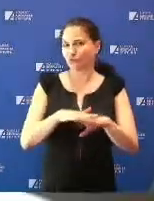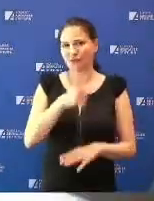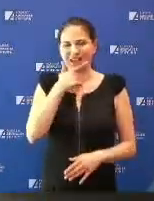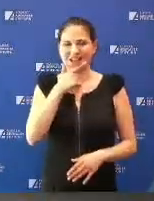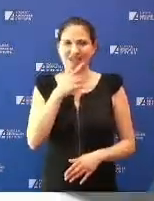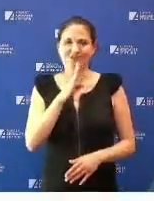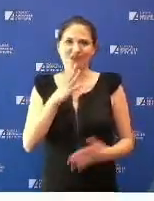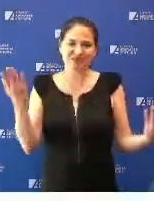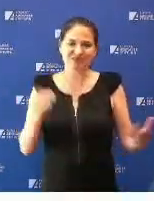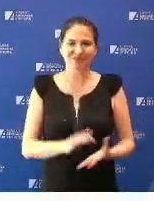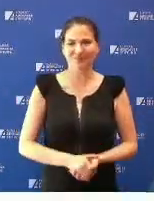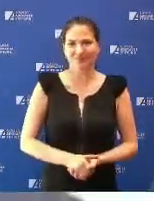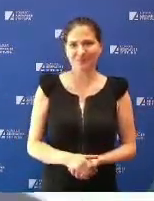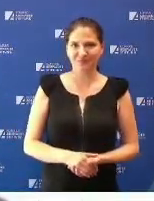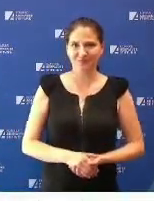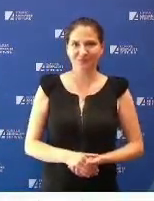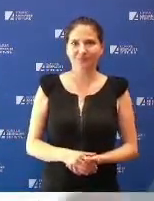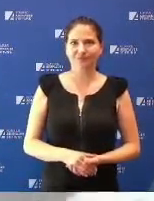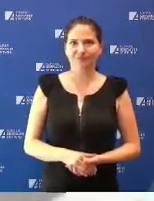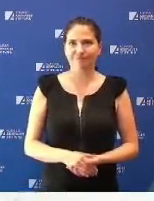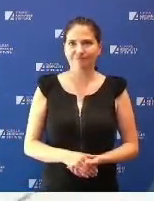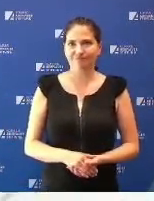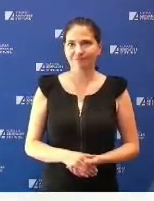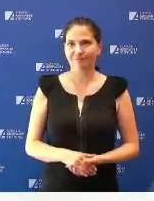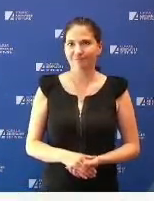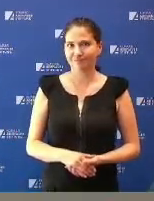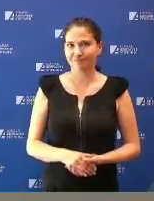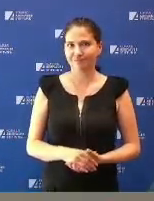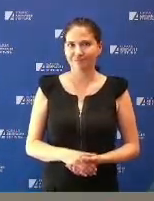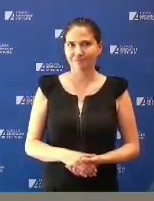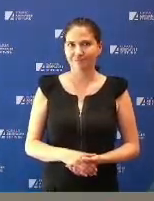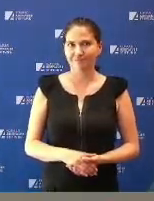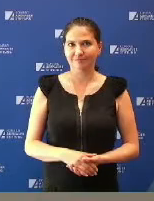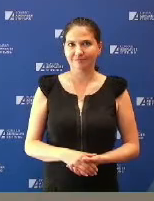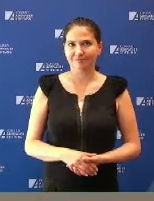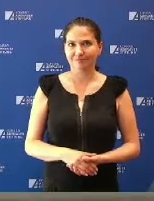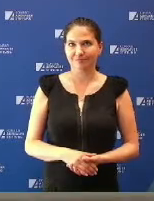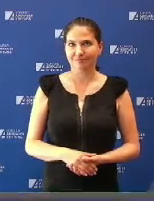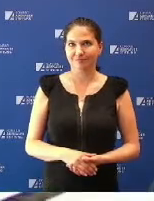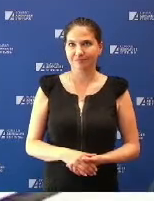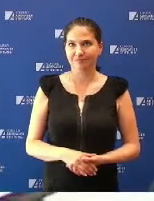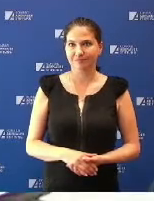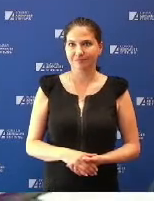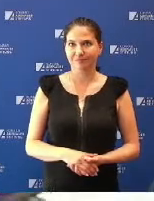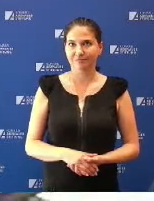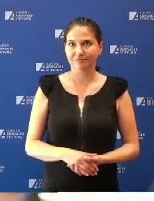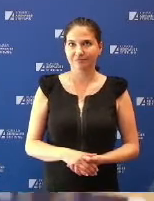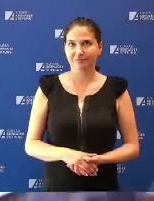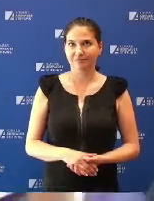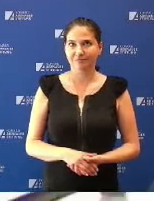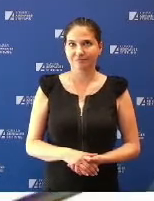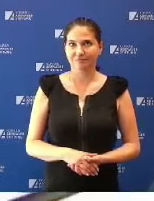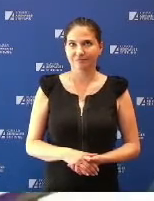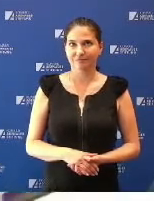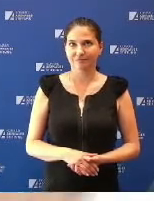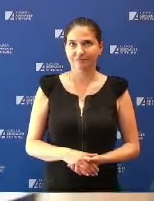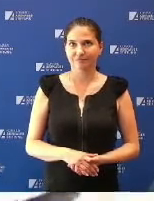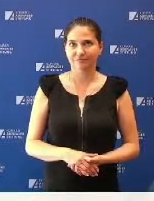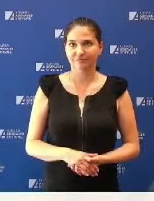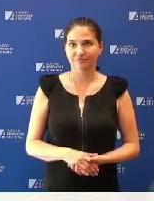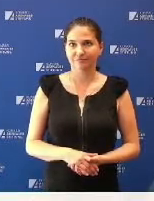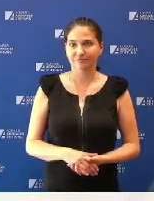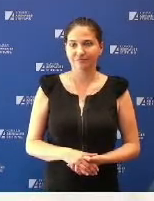nicht. So können die technischen Richtlinien verfeinert und schließlich als Singapur-Standard übernommen werden. Das ist